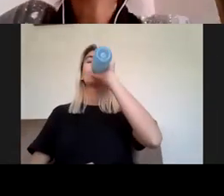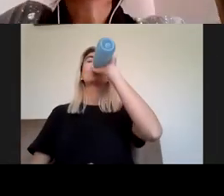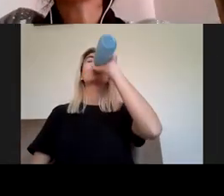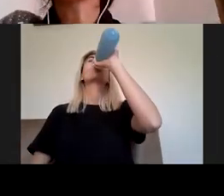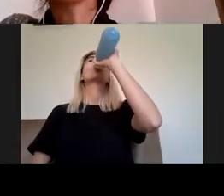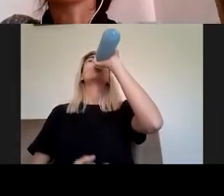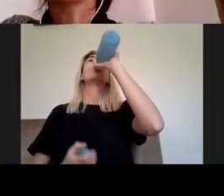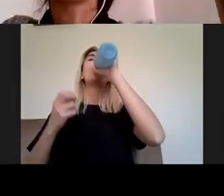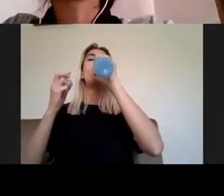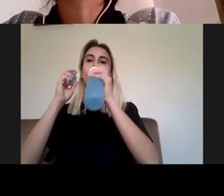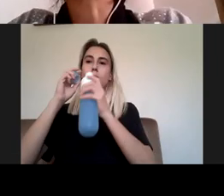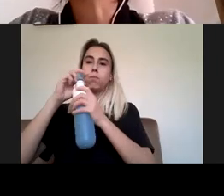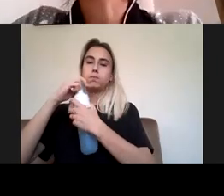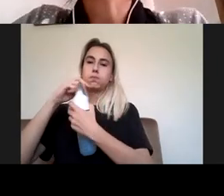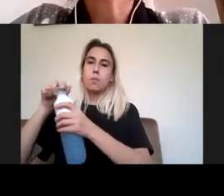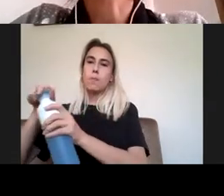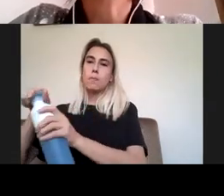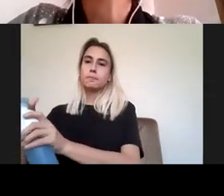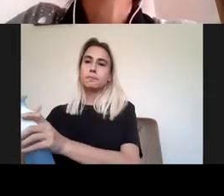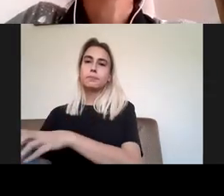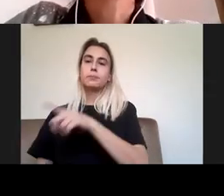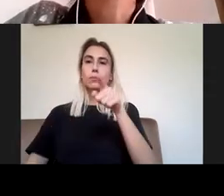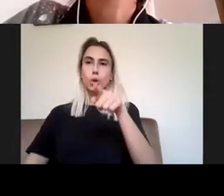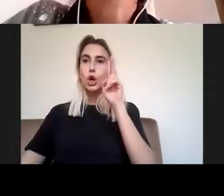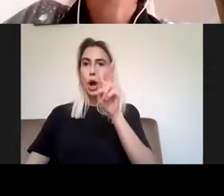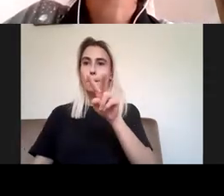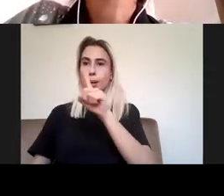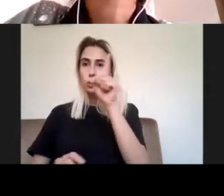Evet, burada gördünüz mü? Şu an görebiliyor musunuz? Bu